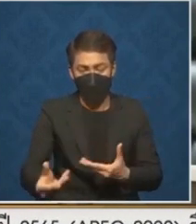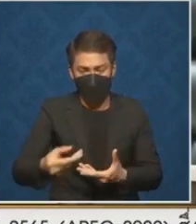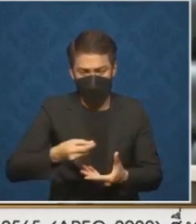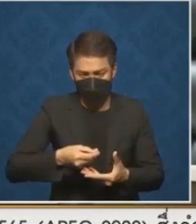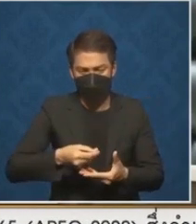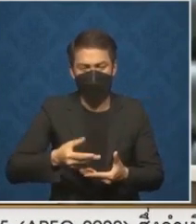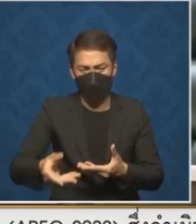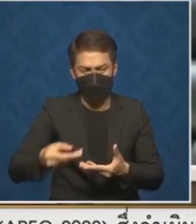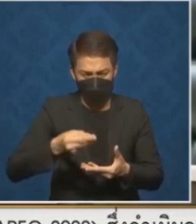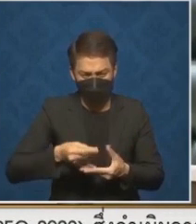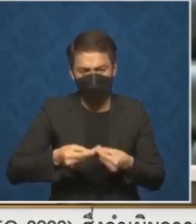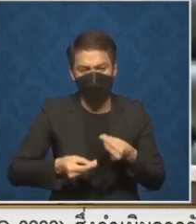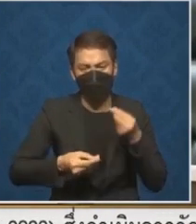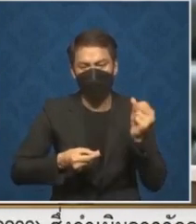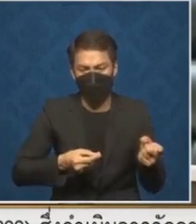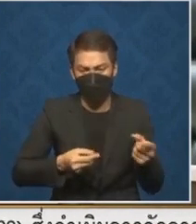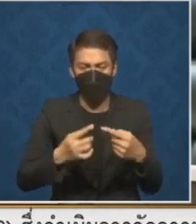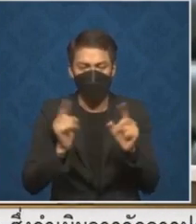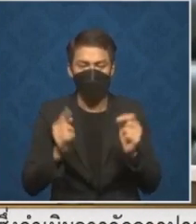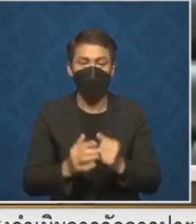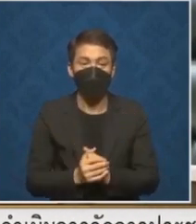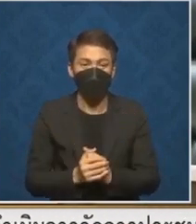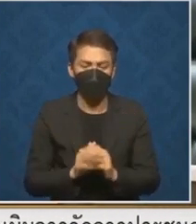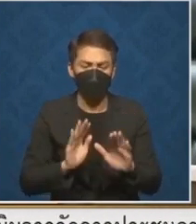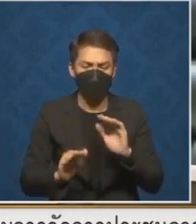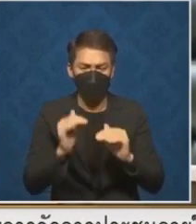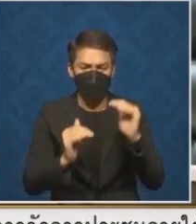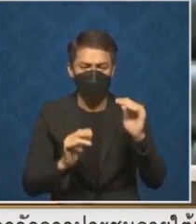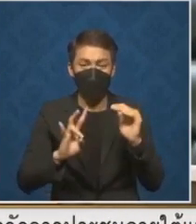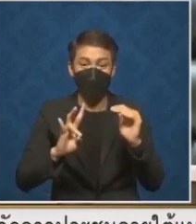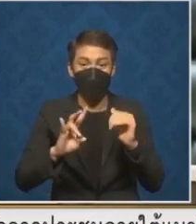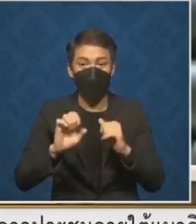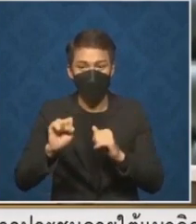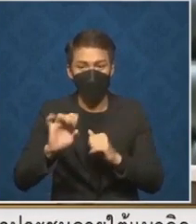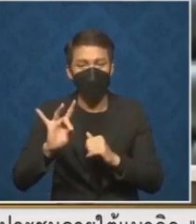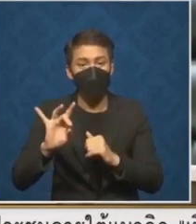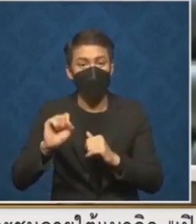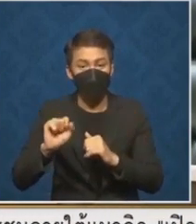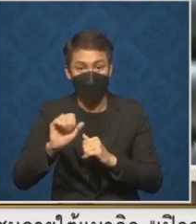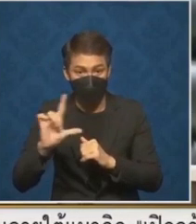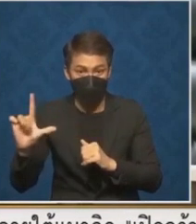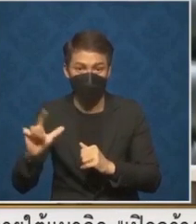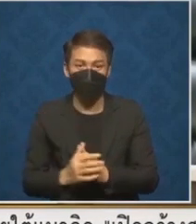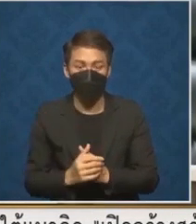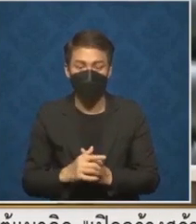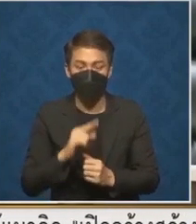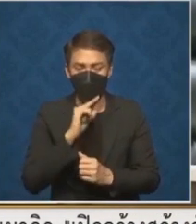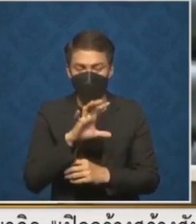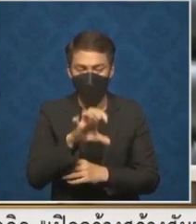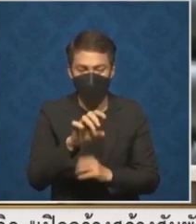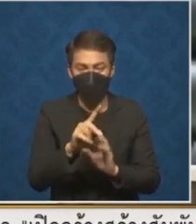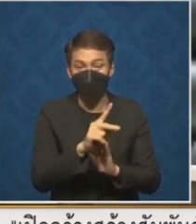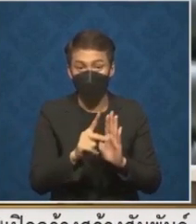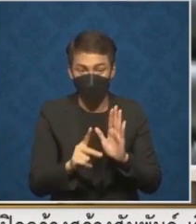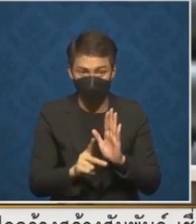การรายจ่ายต่างกันประมาณเกือบ 70008000 ล้านถ้าเป็นการมาCSใช้กรมดายคือบอย